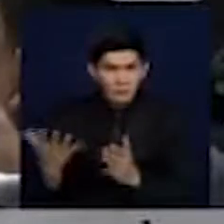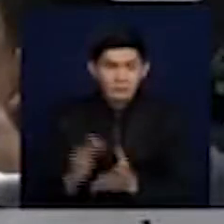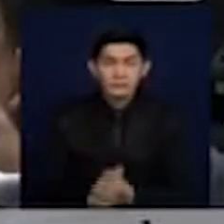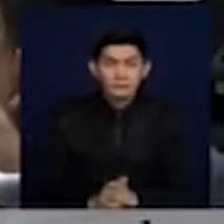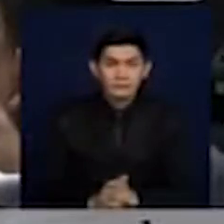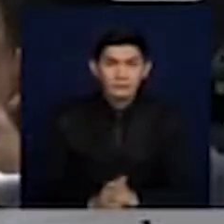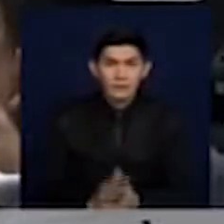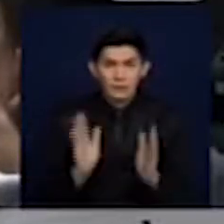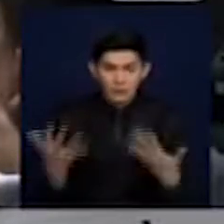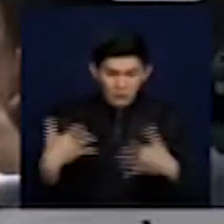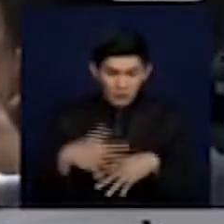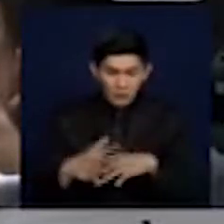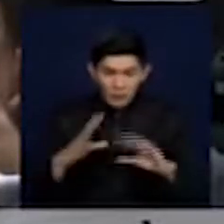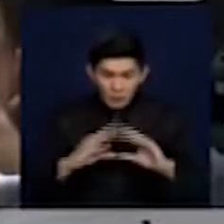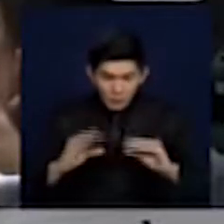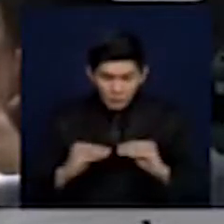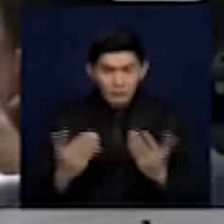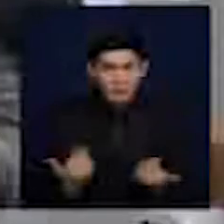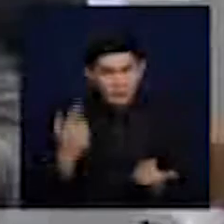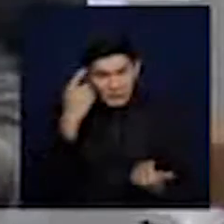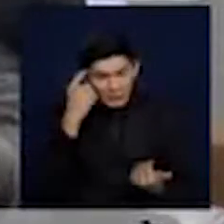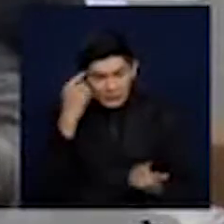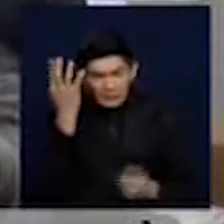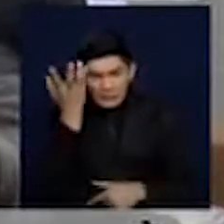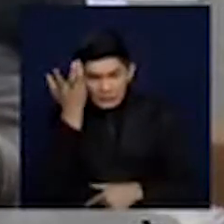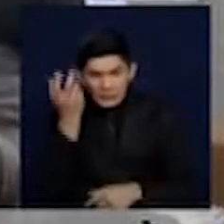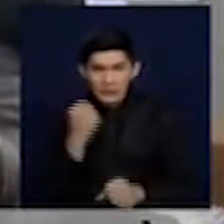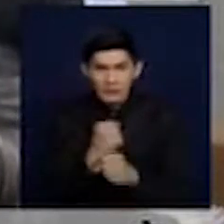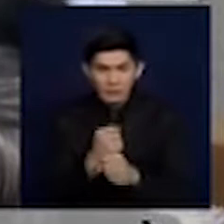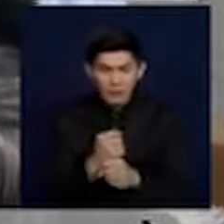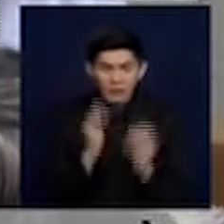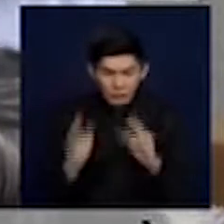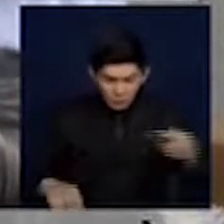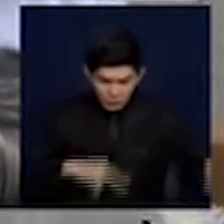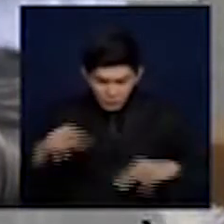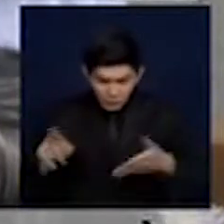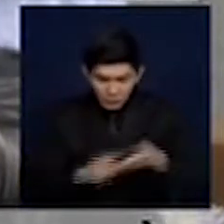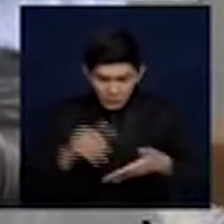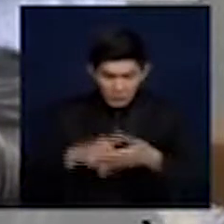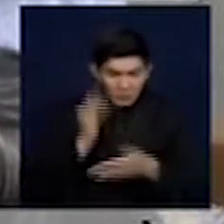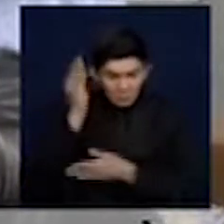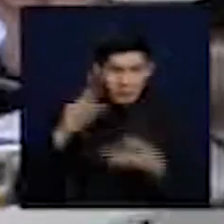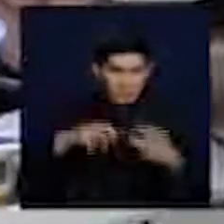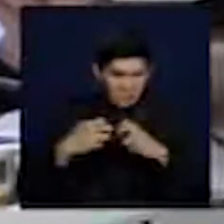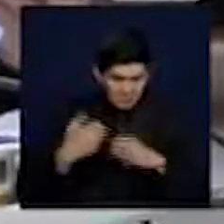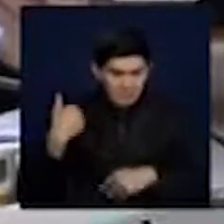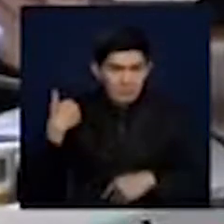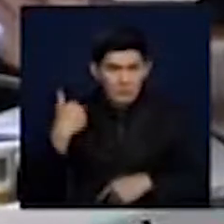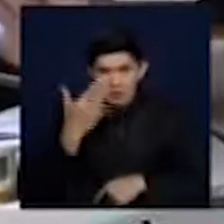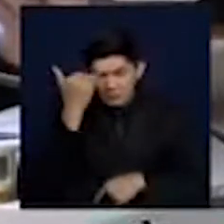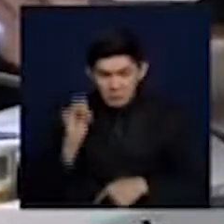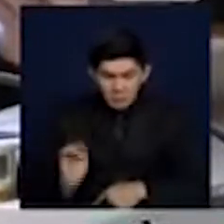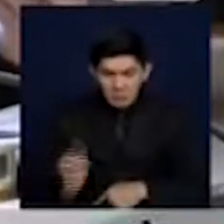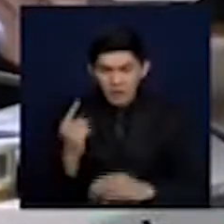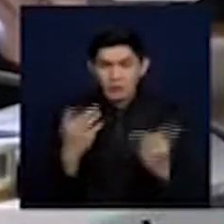โดยผู้เข้าร่วมงานเสวนาส่วนใหญ่ยังกังวลว่าการทำงานของผู้ตรวจการเลือกตั้งในอนาคตอาจเกิดปัญหาได้เพราะเป็นเรื่องใหม่ที่